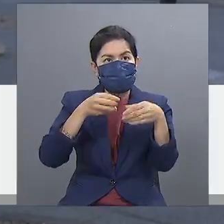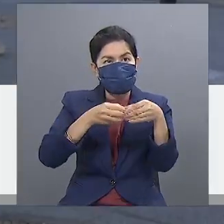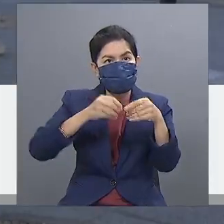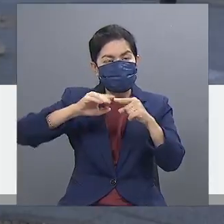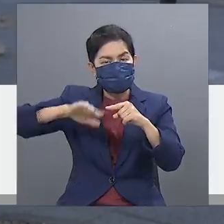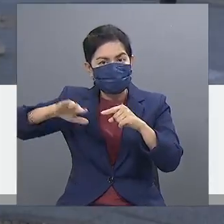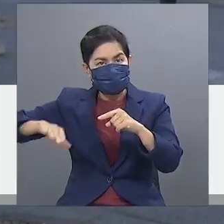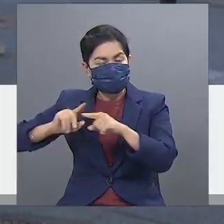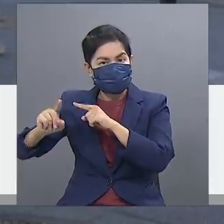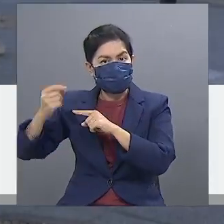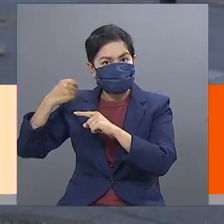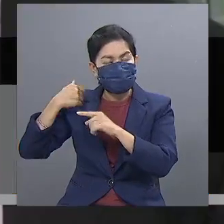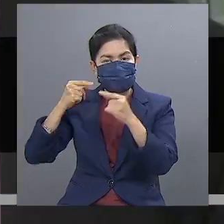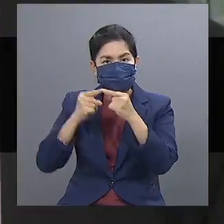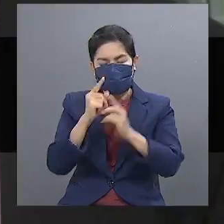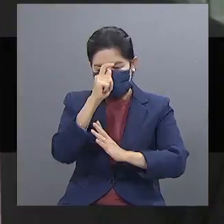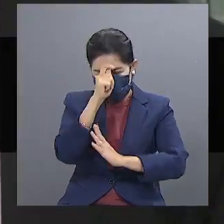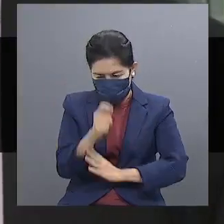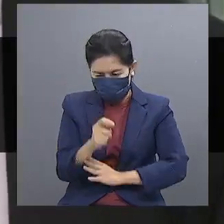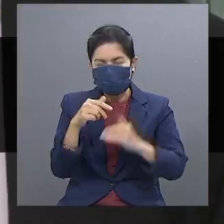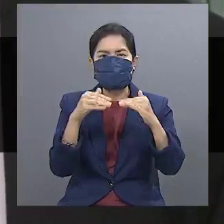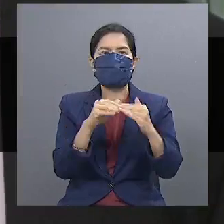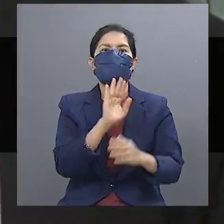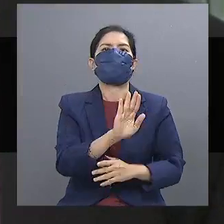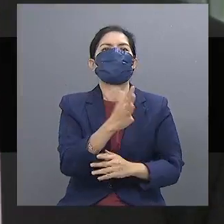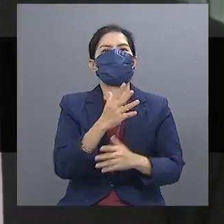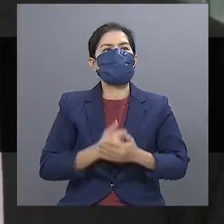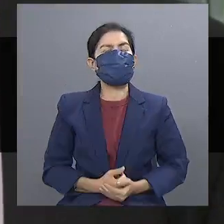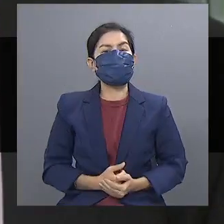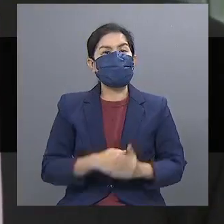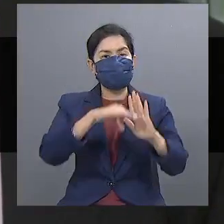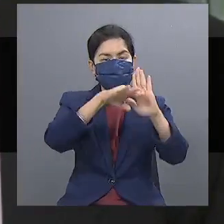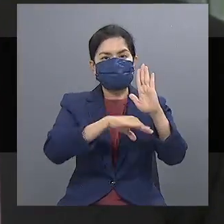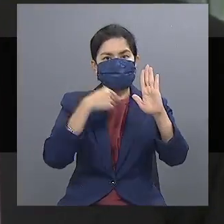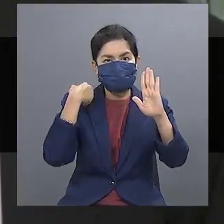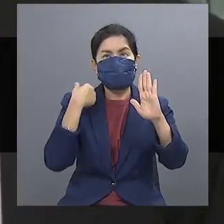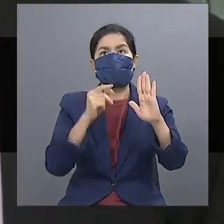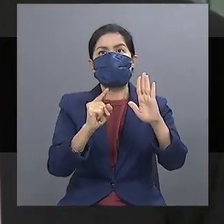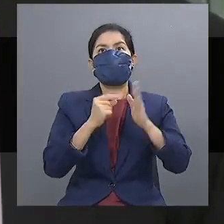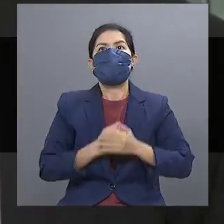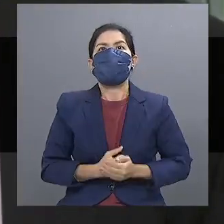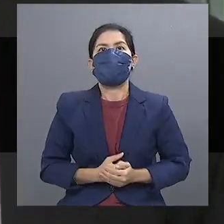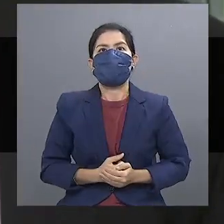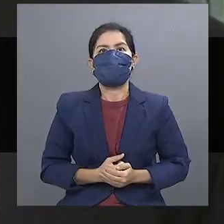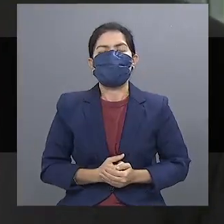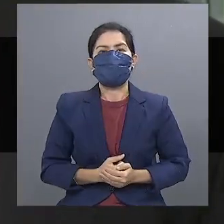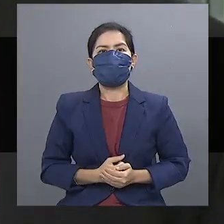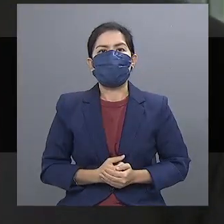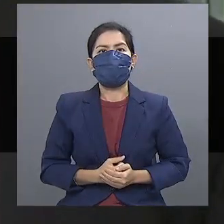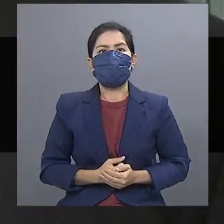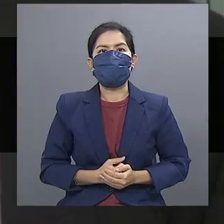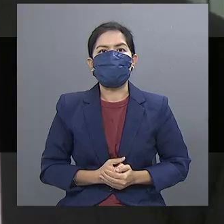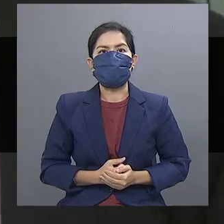ผู้ใหญ่ค่ะ Vous voyez que on est dans la dans une époque où toute publicité est susceptible